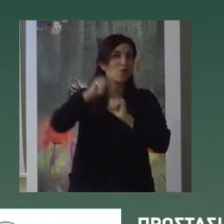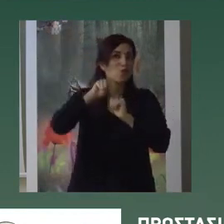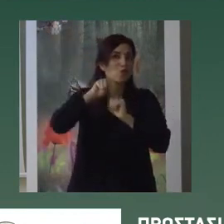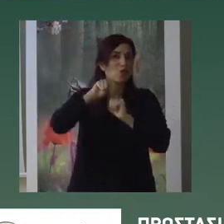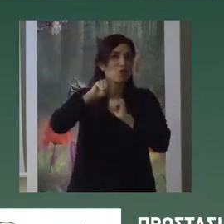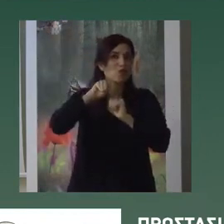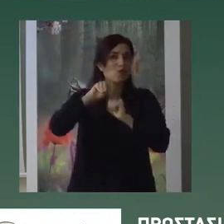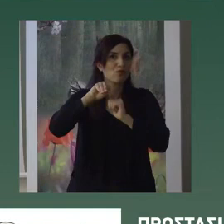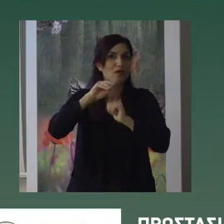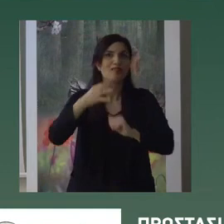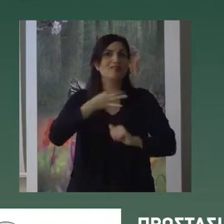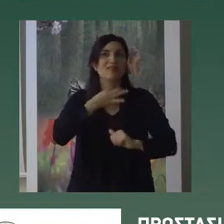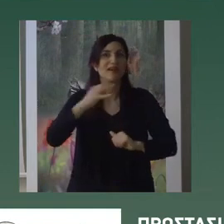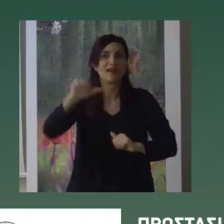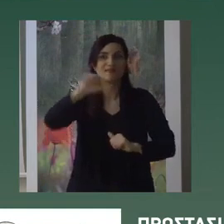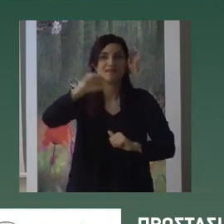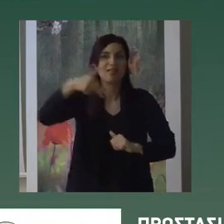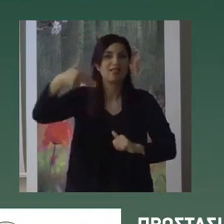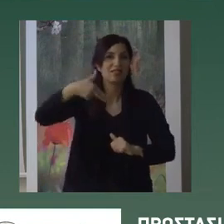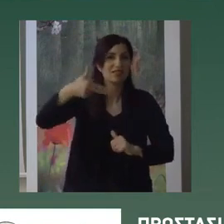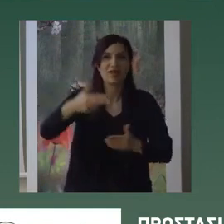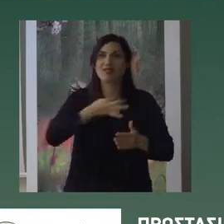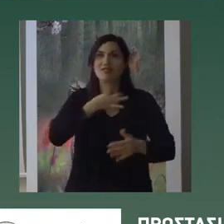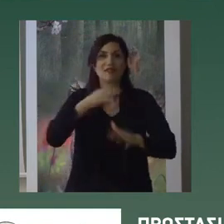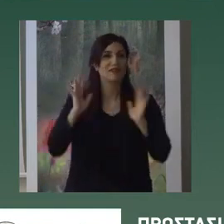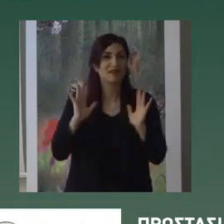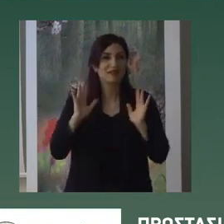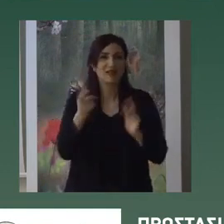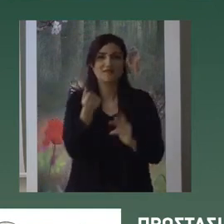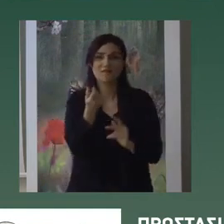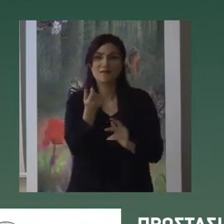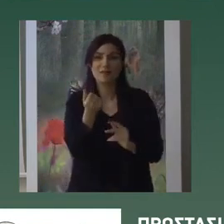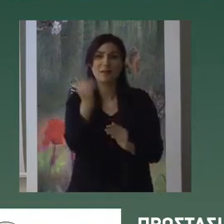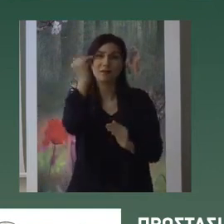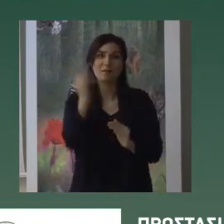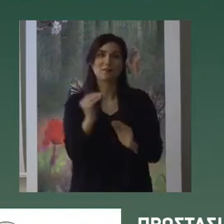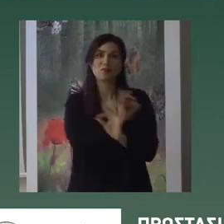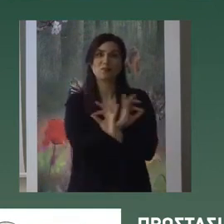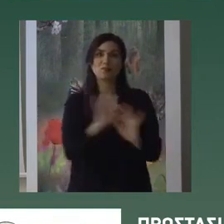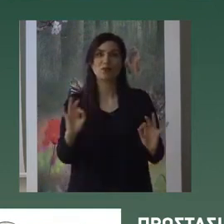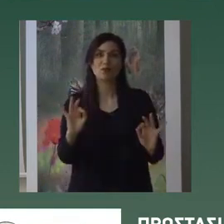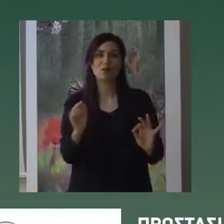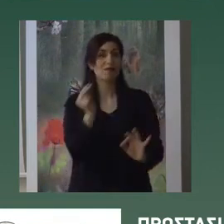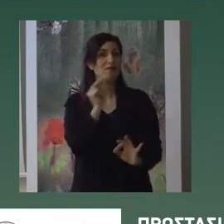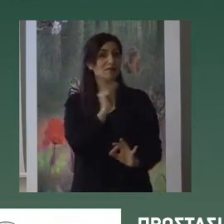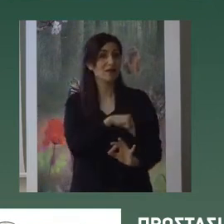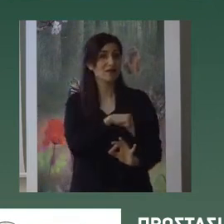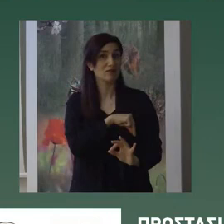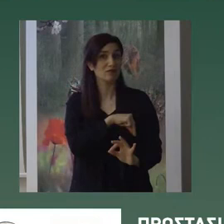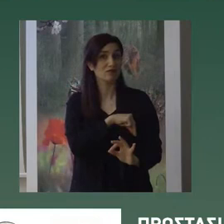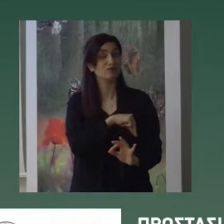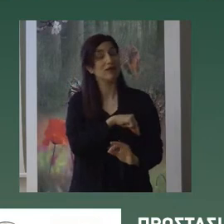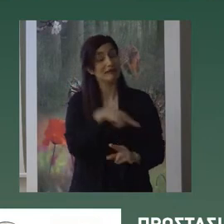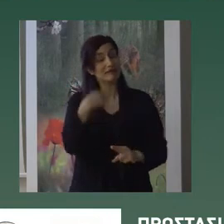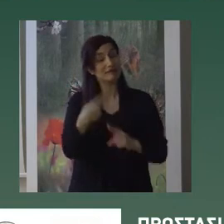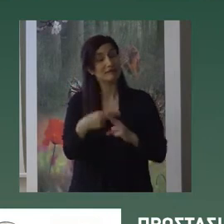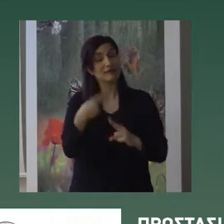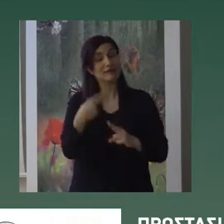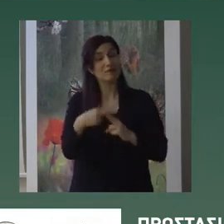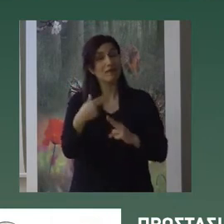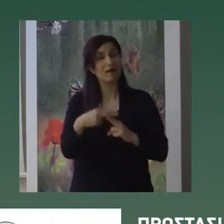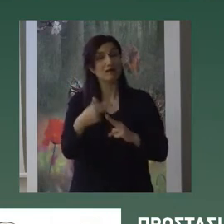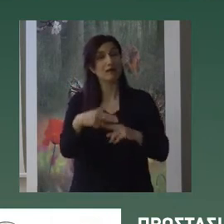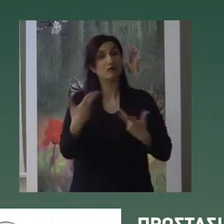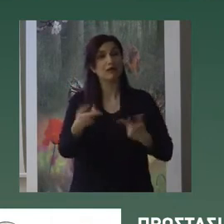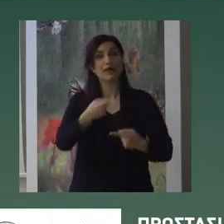τον ήλιο, που είναι καθαρή και φθηνή. Άρα λοιπόν η παρέμβαση στο κτίριο έχει πολύ μεγάλη σημασία και βεβαίως έχει σημασία, έχει παρέμβαση σε ένα κτίριο